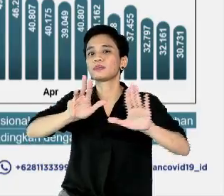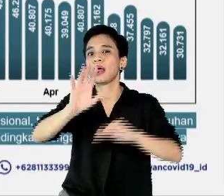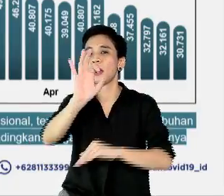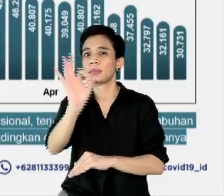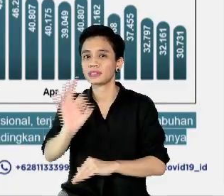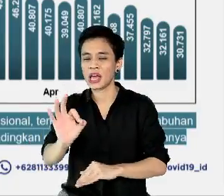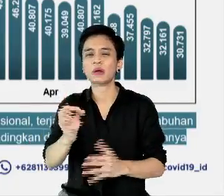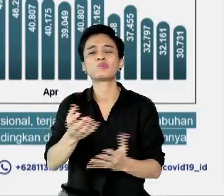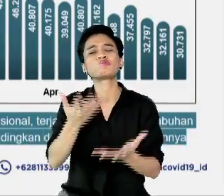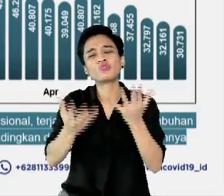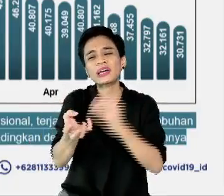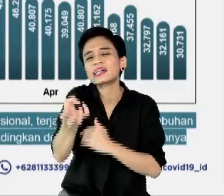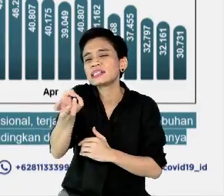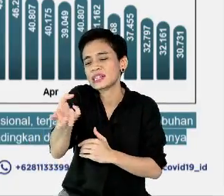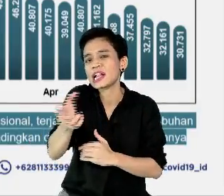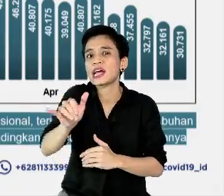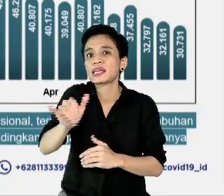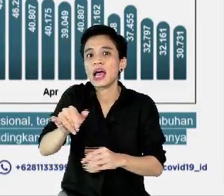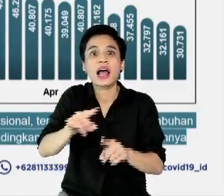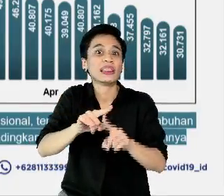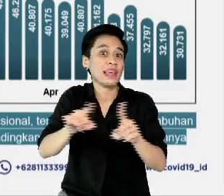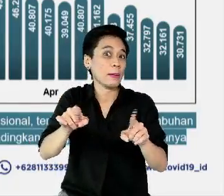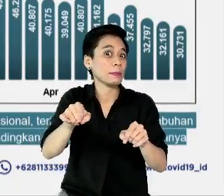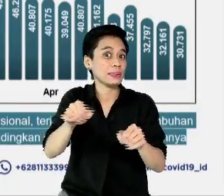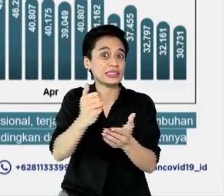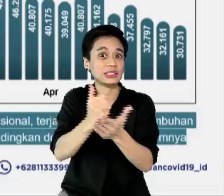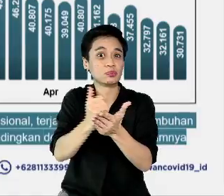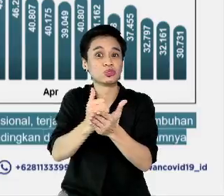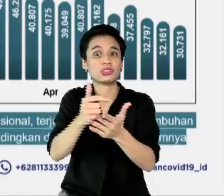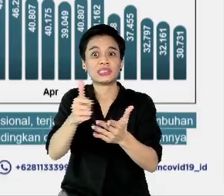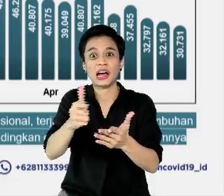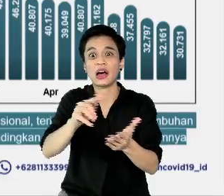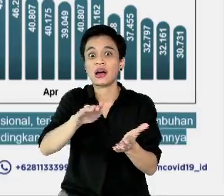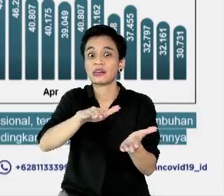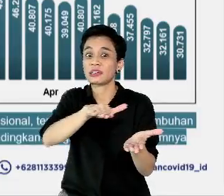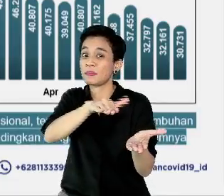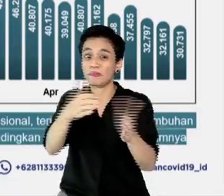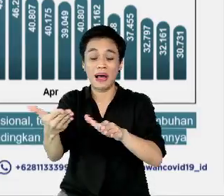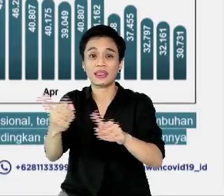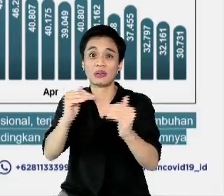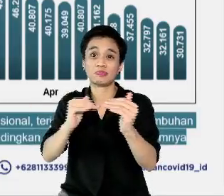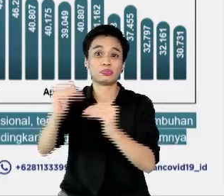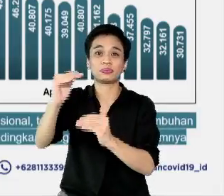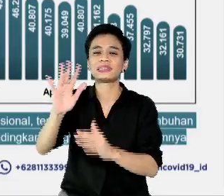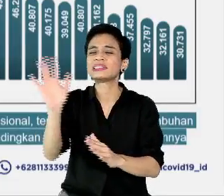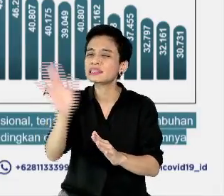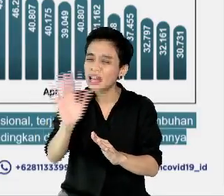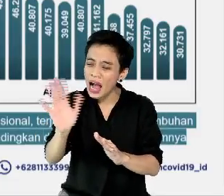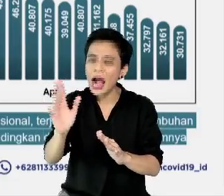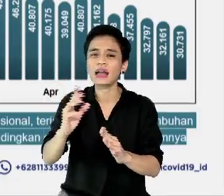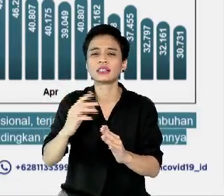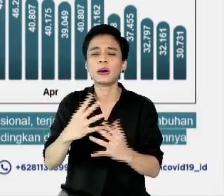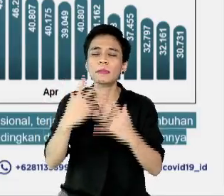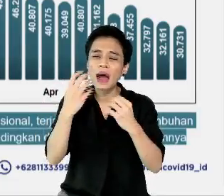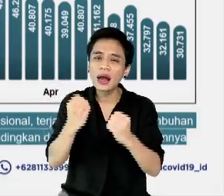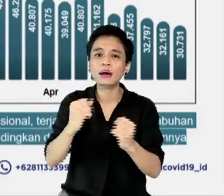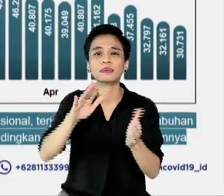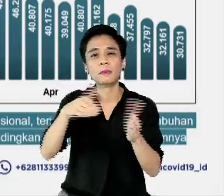Angka ini meskipun kecil, namun tidak dapat ditolerir karena seharusnya angka kematian dapat terus ditekan setiap